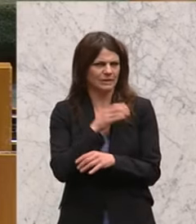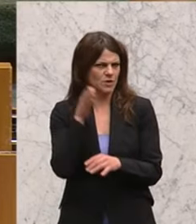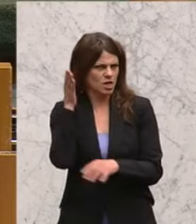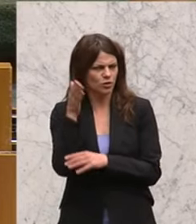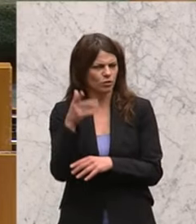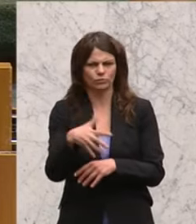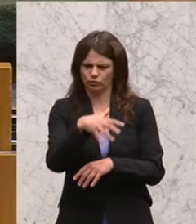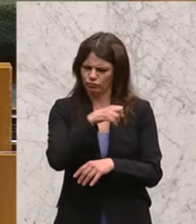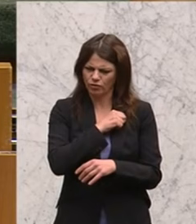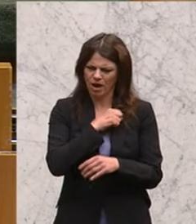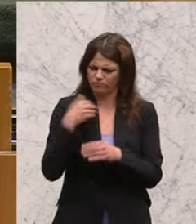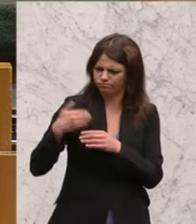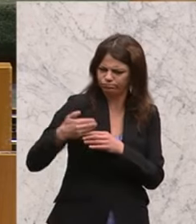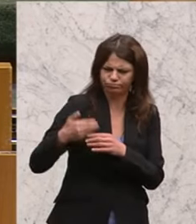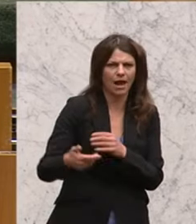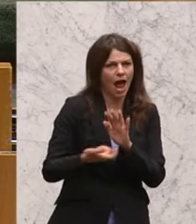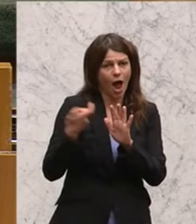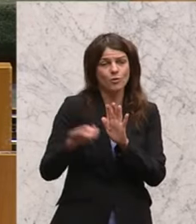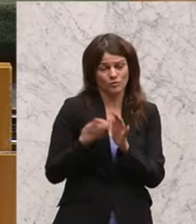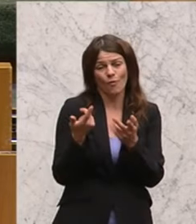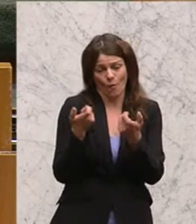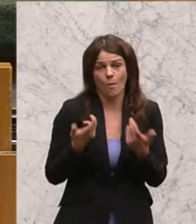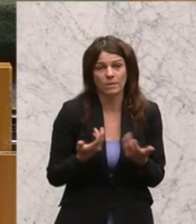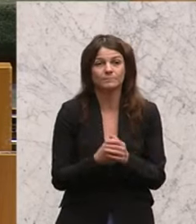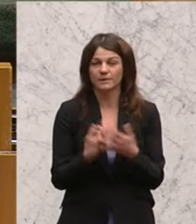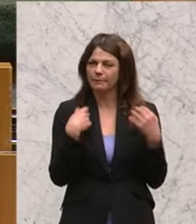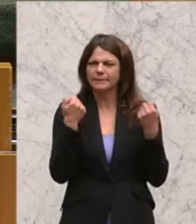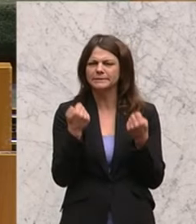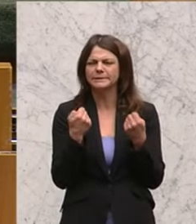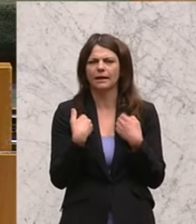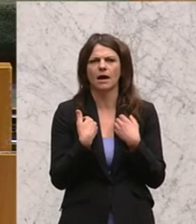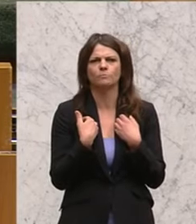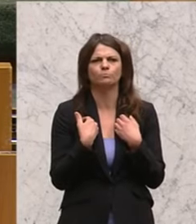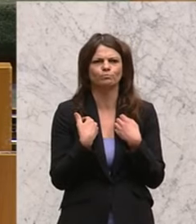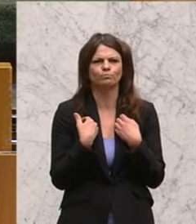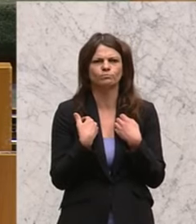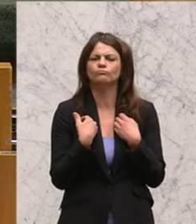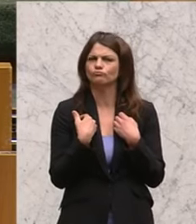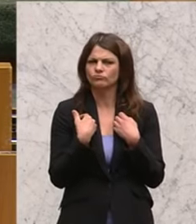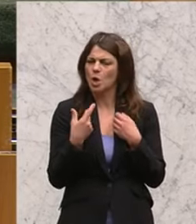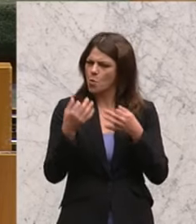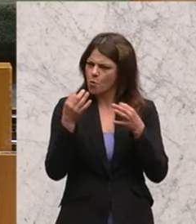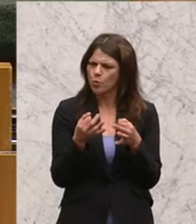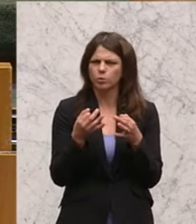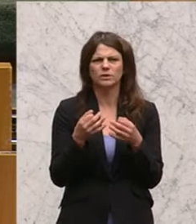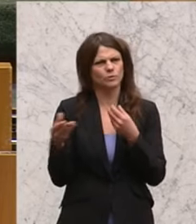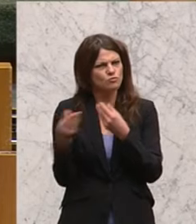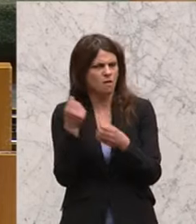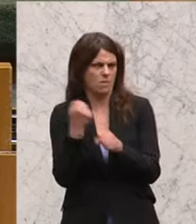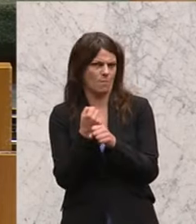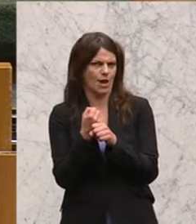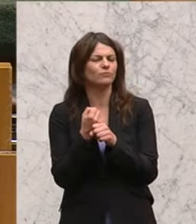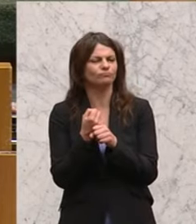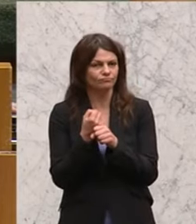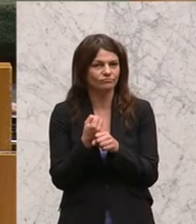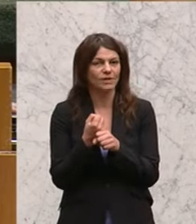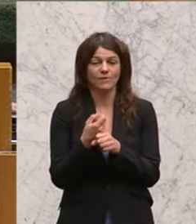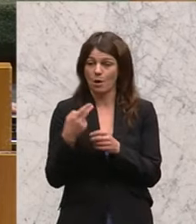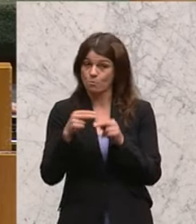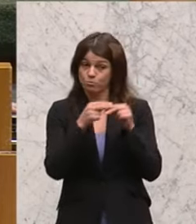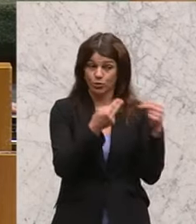Bewältigung der kommenden Herausforderungen. Und ich bin mir sicher, dass wir die gute und konstruktive Zusammenarbeit